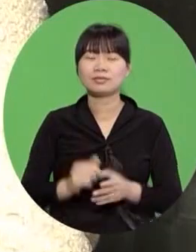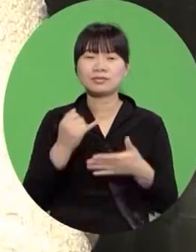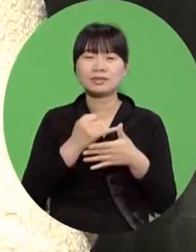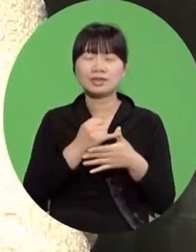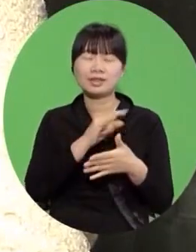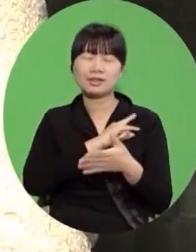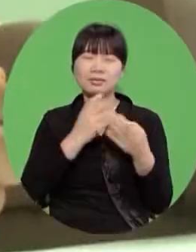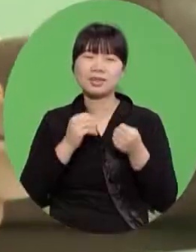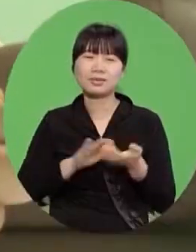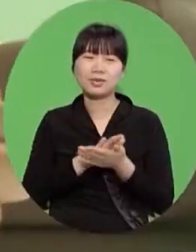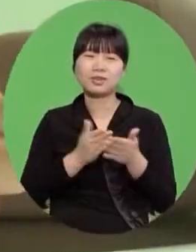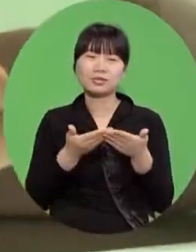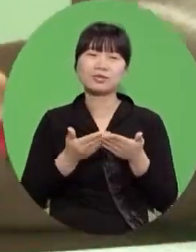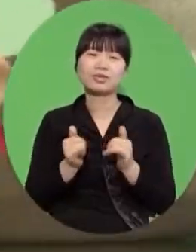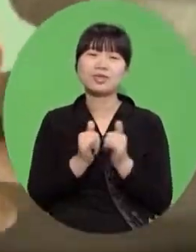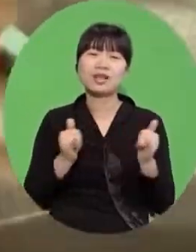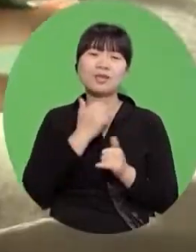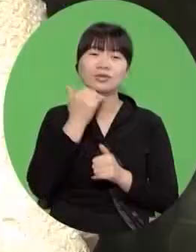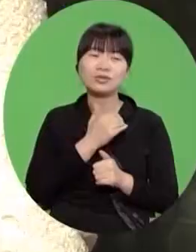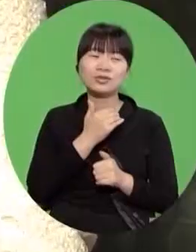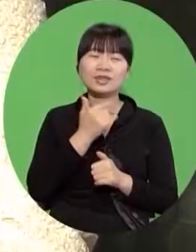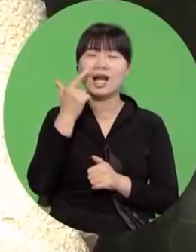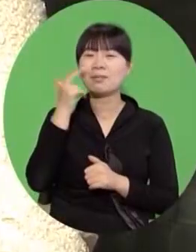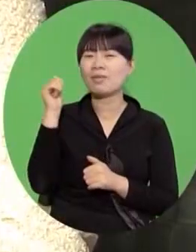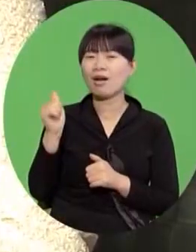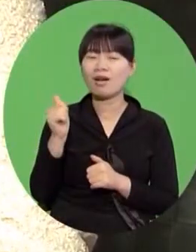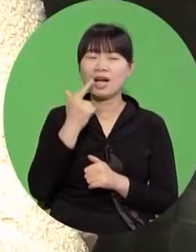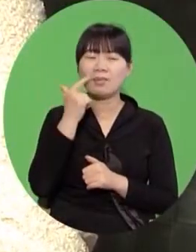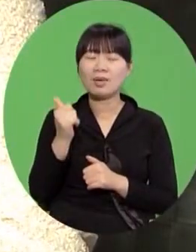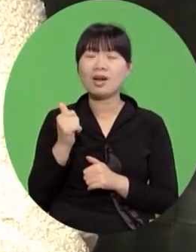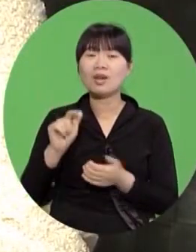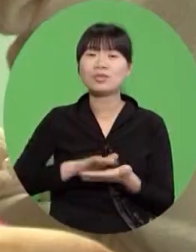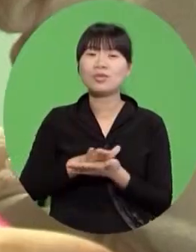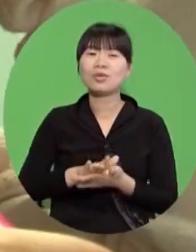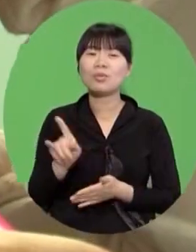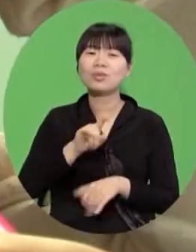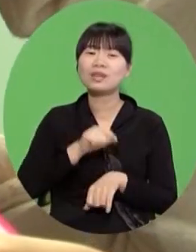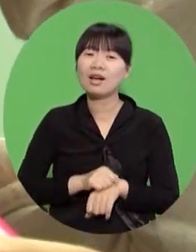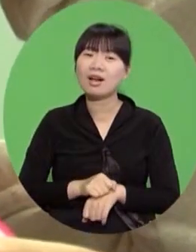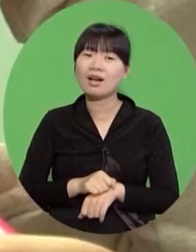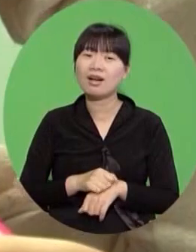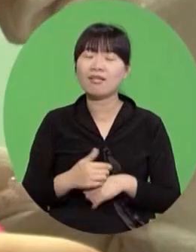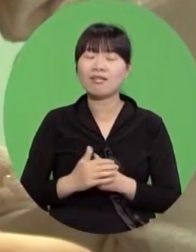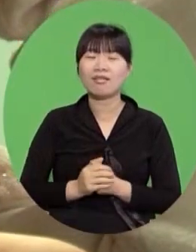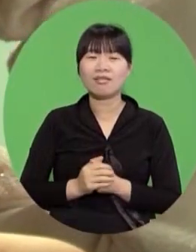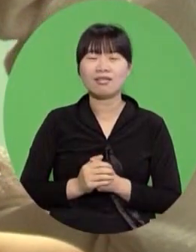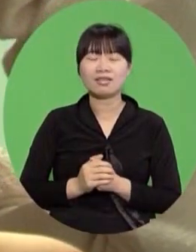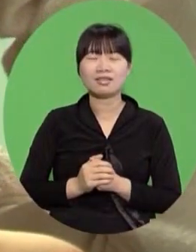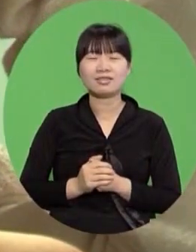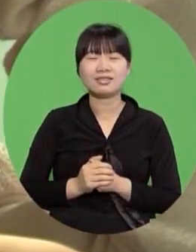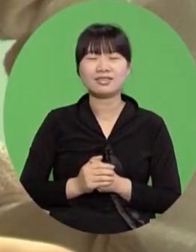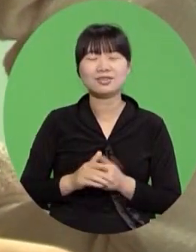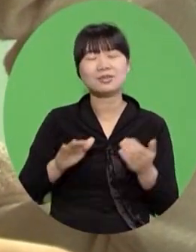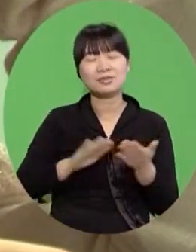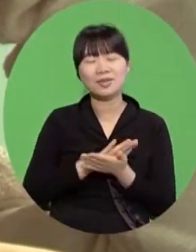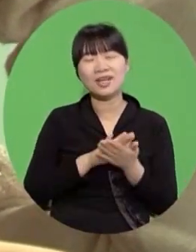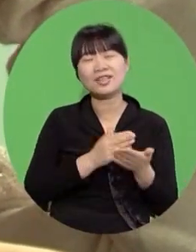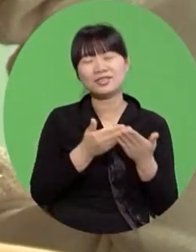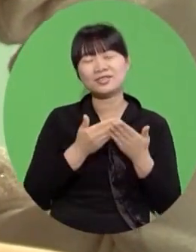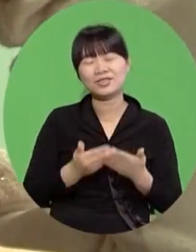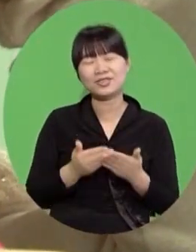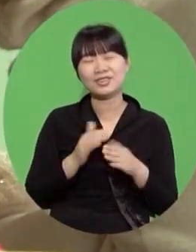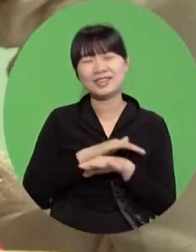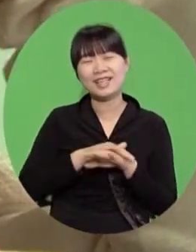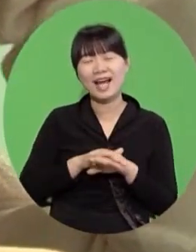희연이랑 제일 많이 놀아주는 사람. 아빠. 아빠. 아빠는 어떤 놀이 잘해줘? 엄마도 태워주고 와. 발